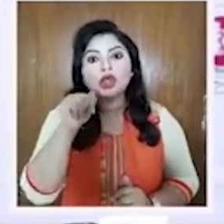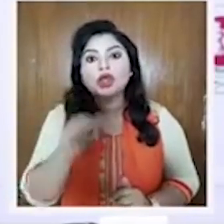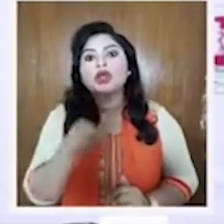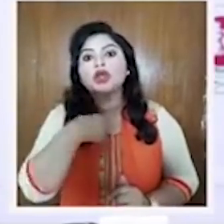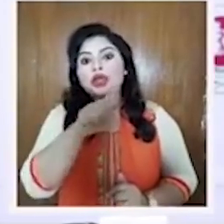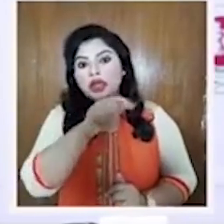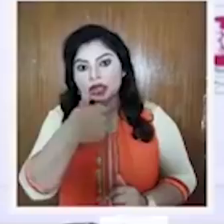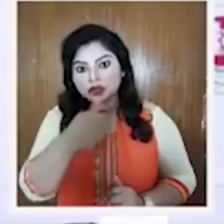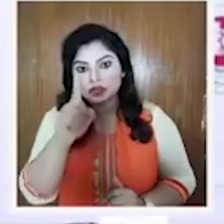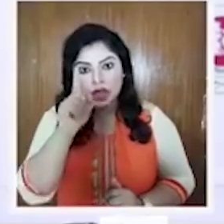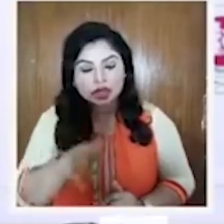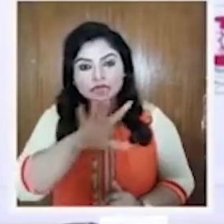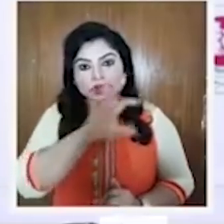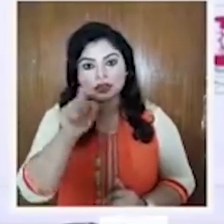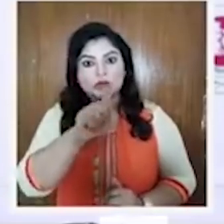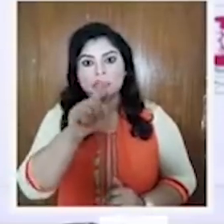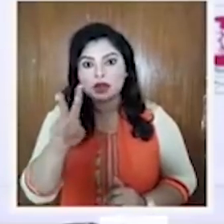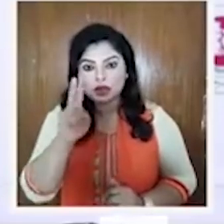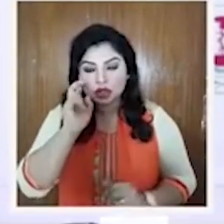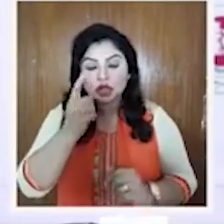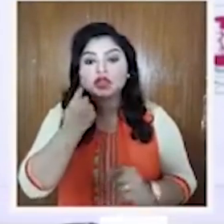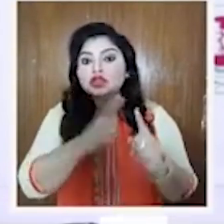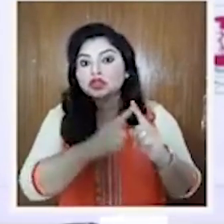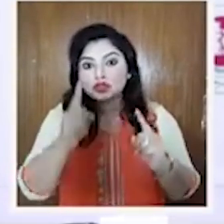12,614টি নমুনা। এ পর্যন্ত নমুনা পরীক্ষা হয়েছে